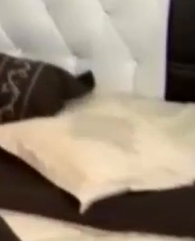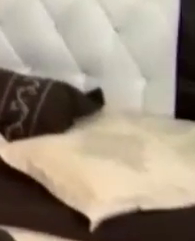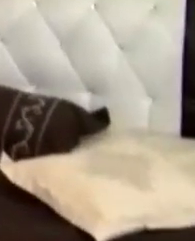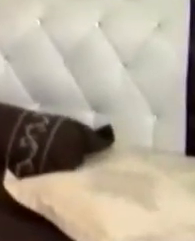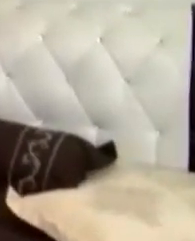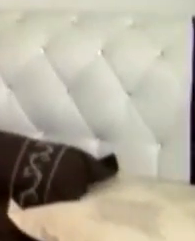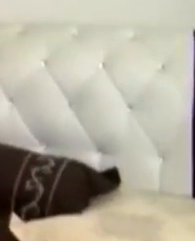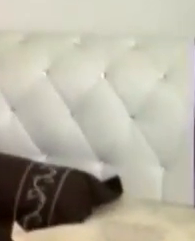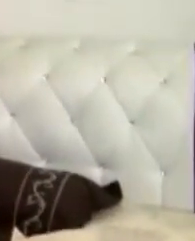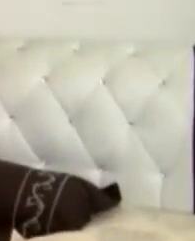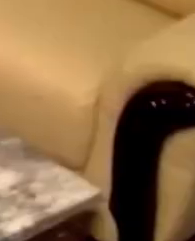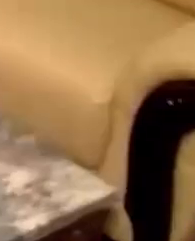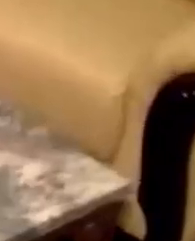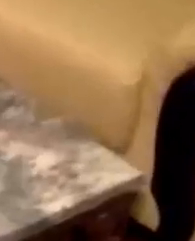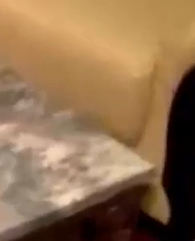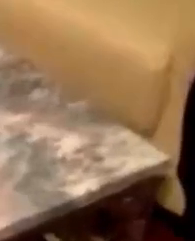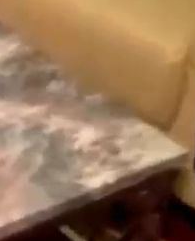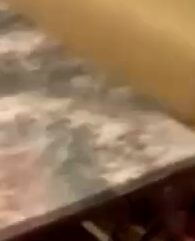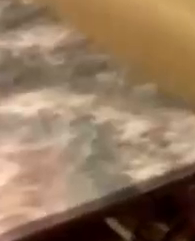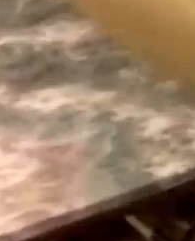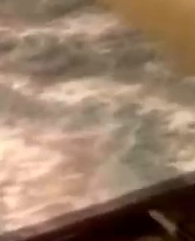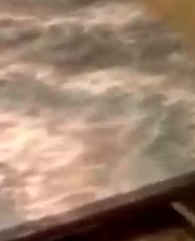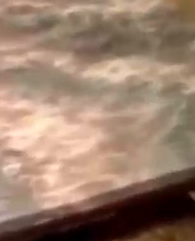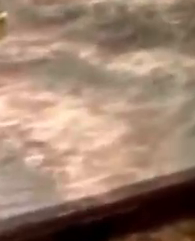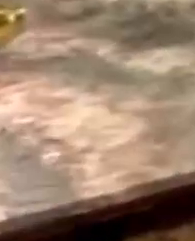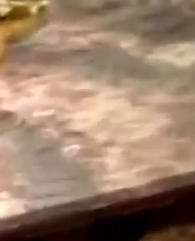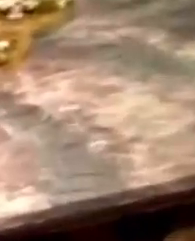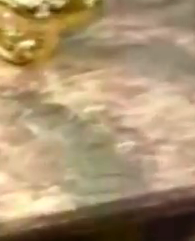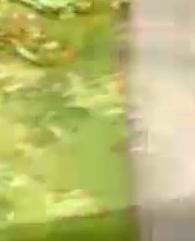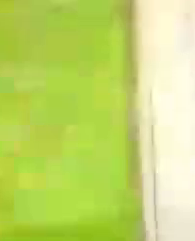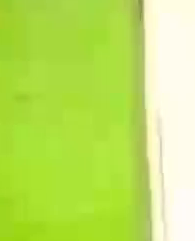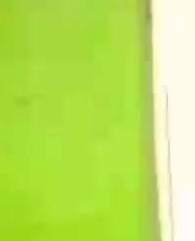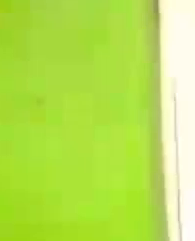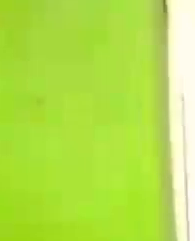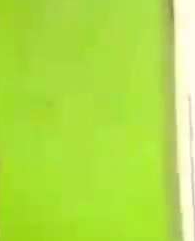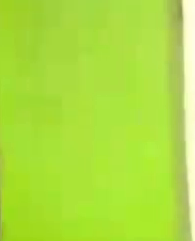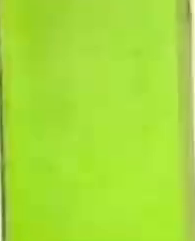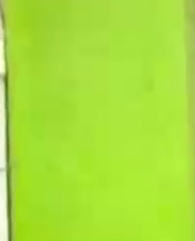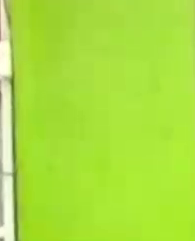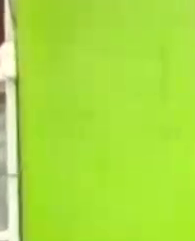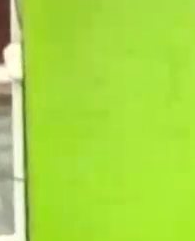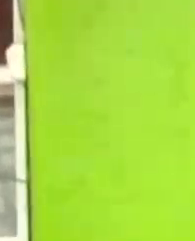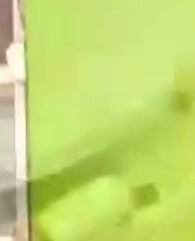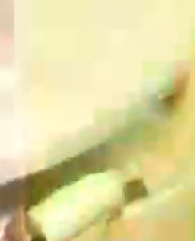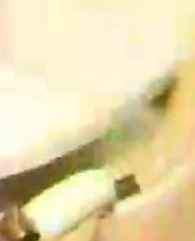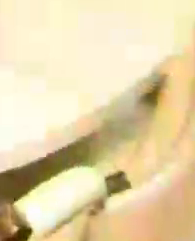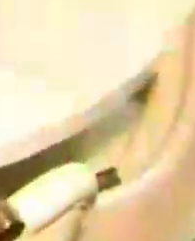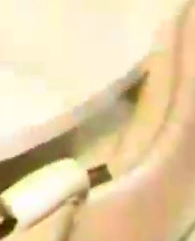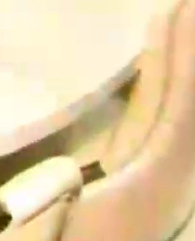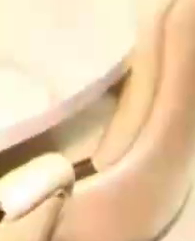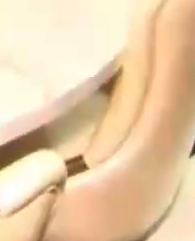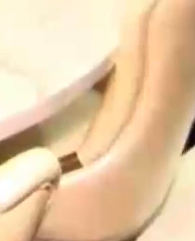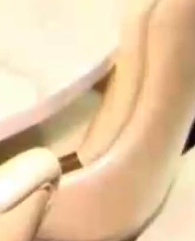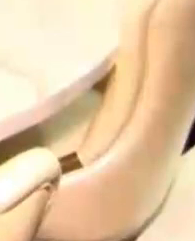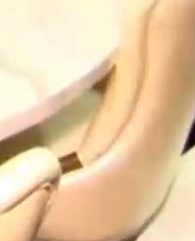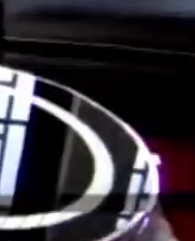maze ukicara wizeye kutunze karite yayindi guhesha agaciro mu bandi kandi ku giciro kitagusaba ubushobozi buhambaye